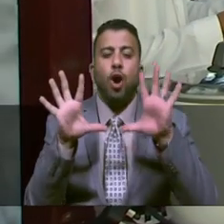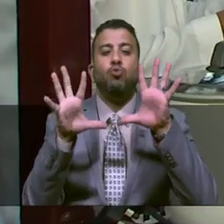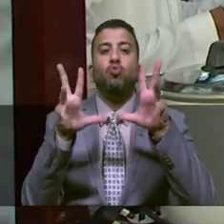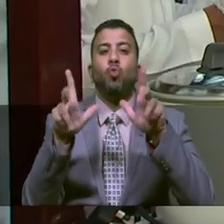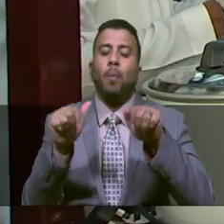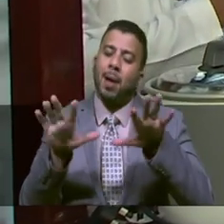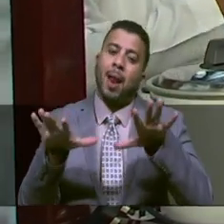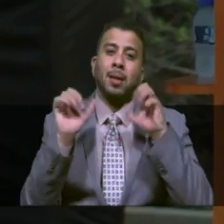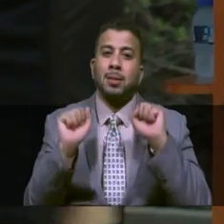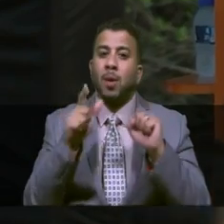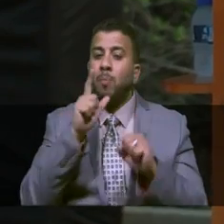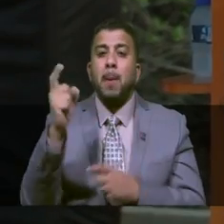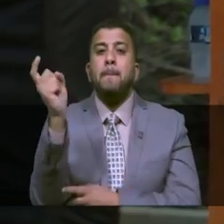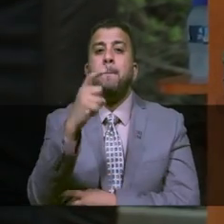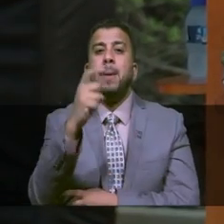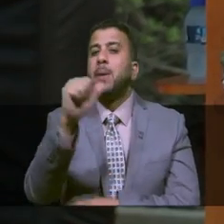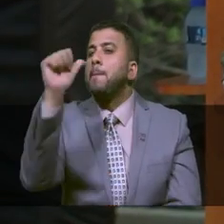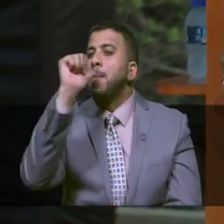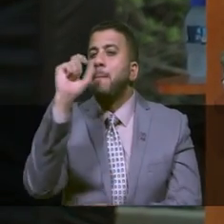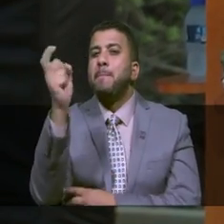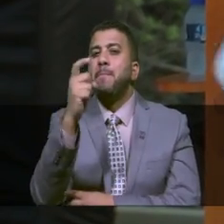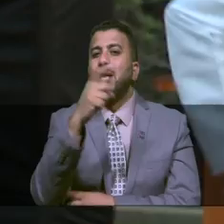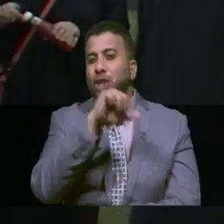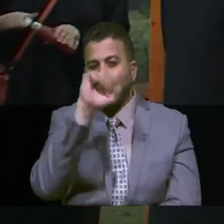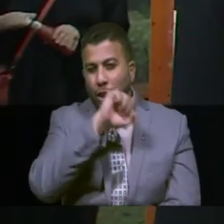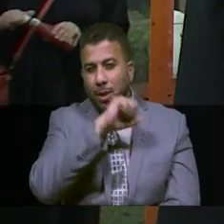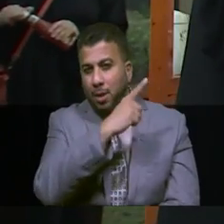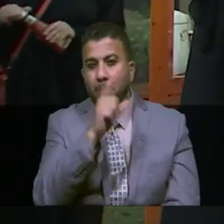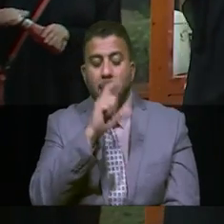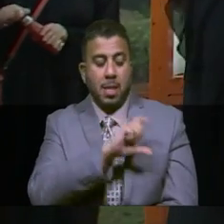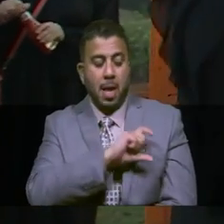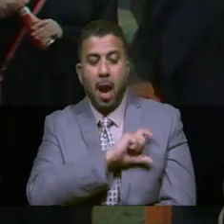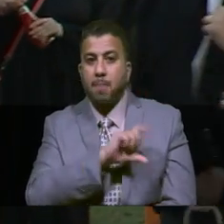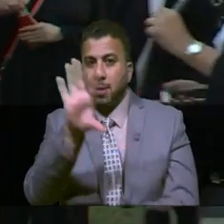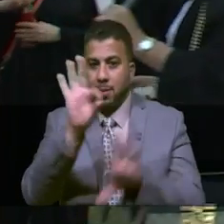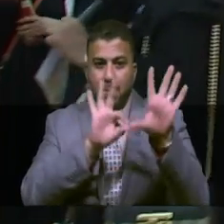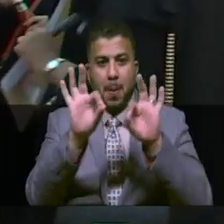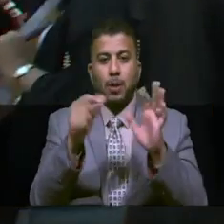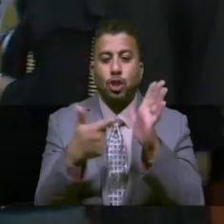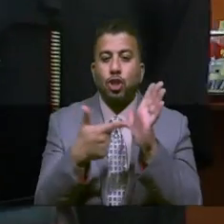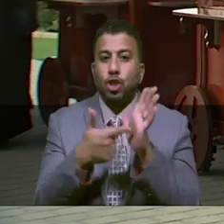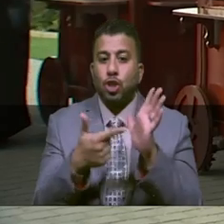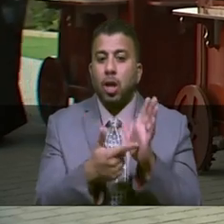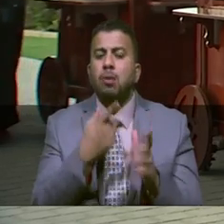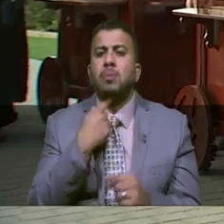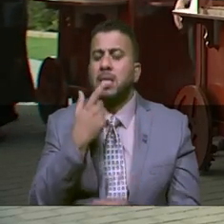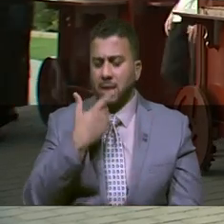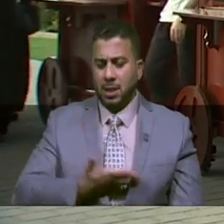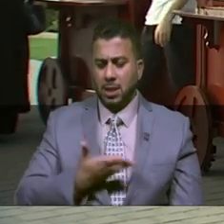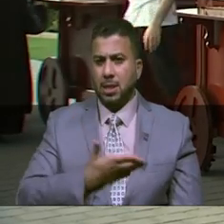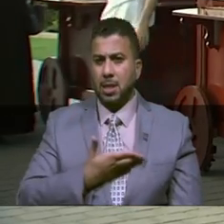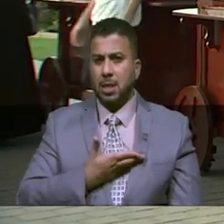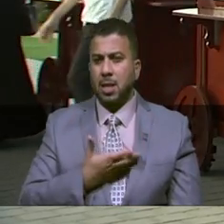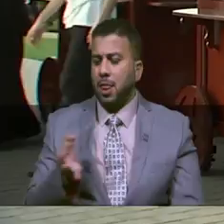ايام في واجهة المجاز المائية، وتستقطب طلبة المدارس والجامعات الذين تتراوح أعمارهم